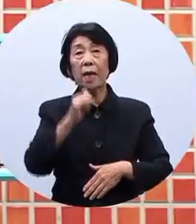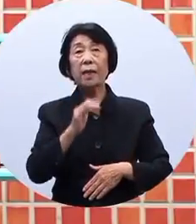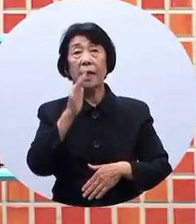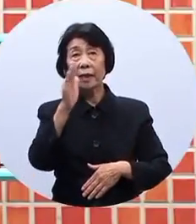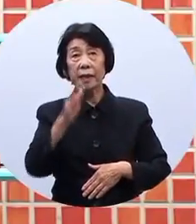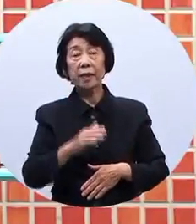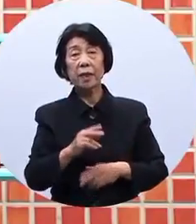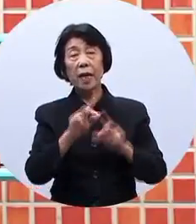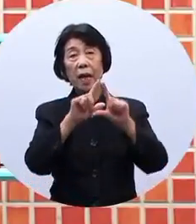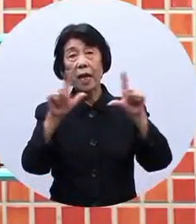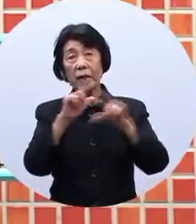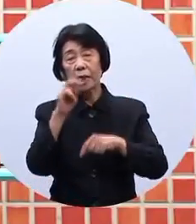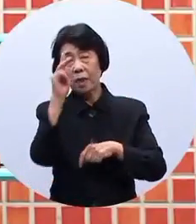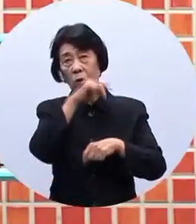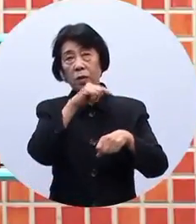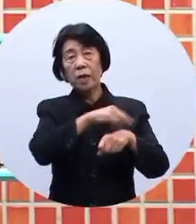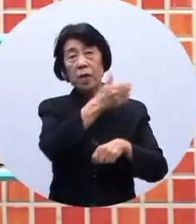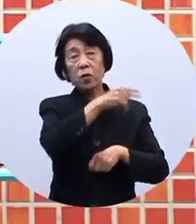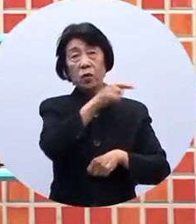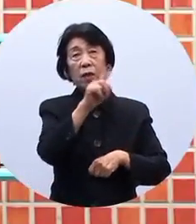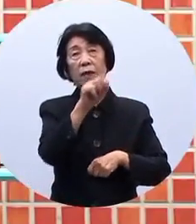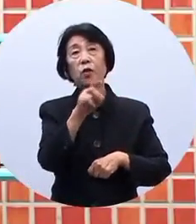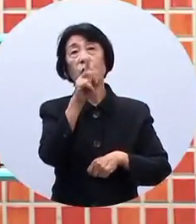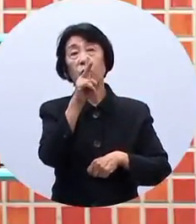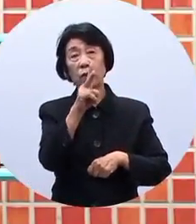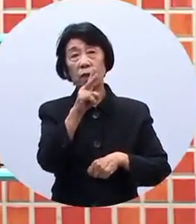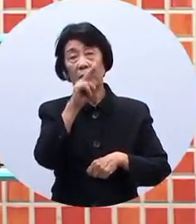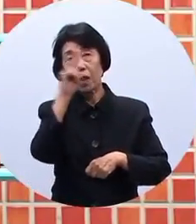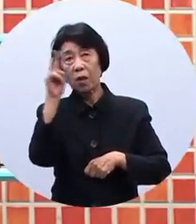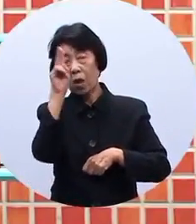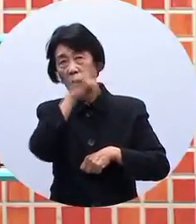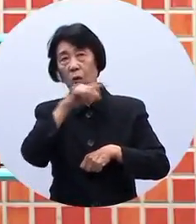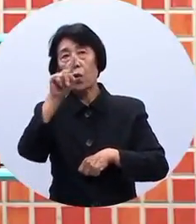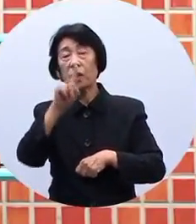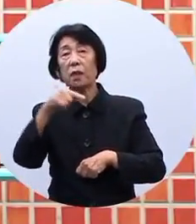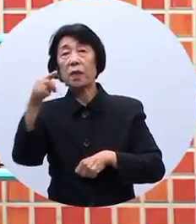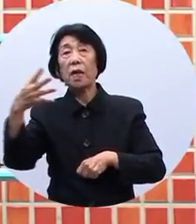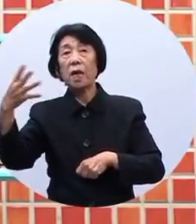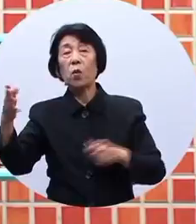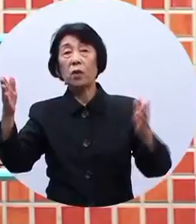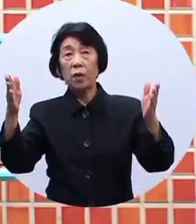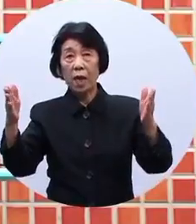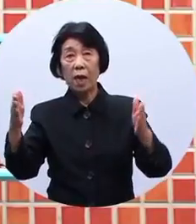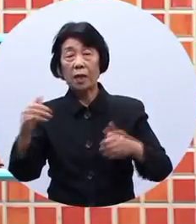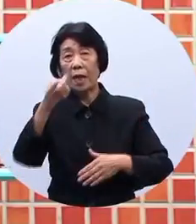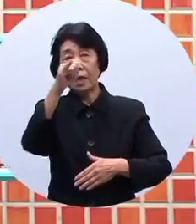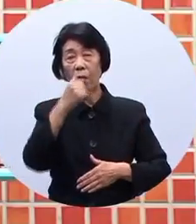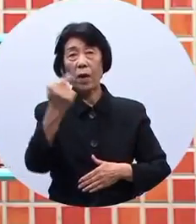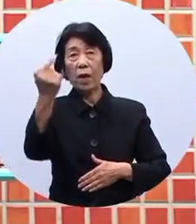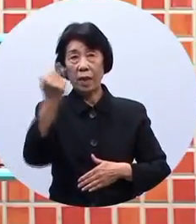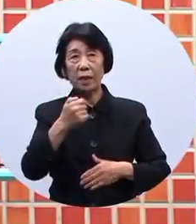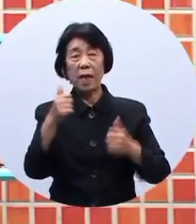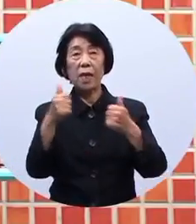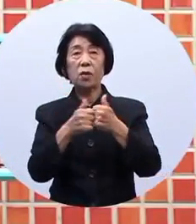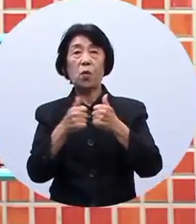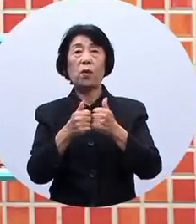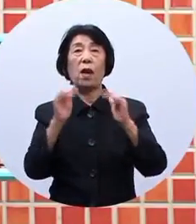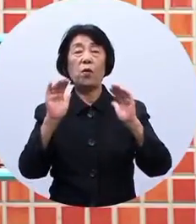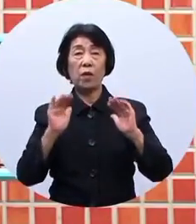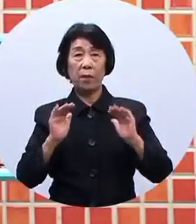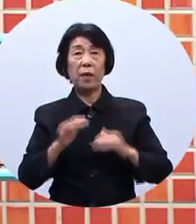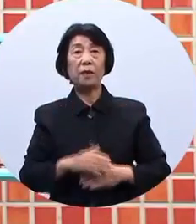。平日午前9時から12時、午後1時から4時の間、お電話か来所で相談を受けています